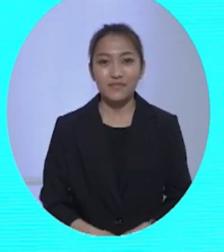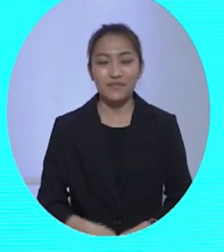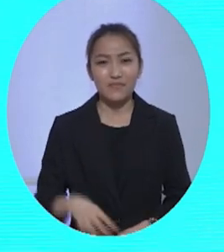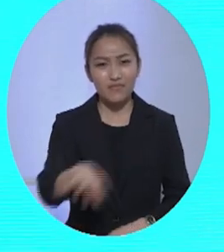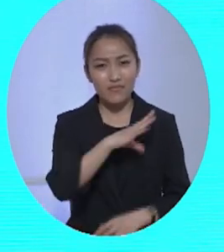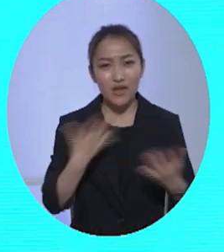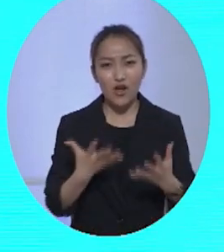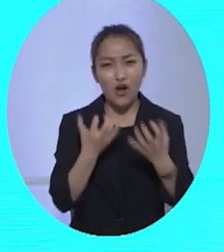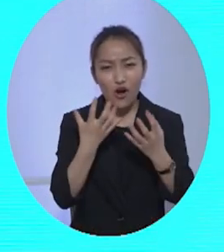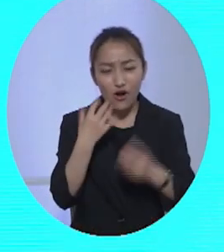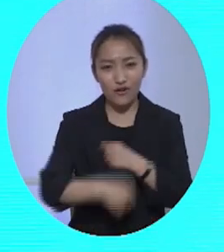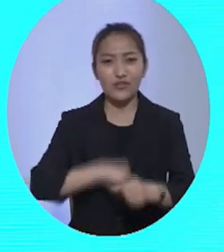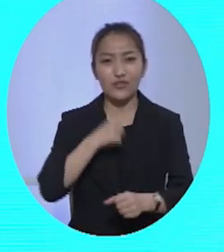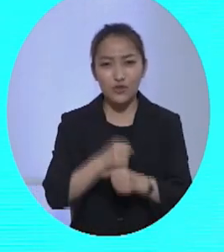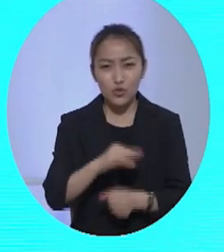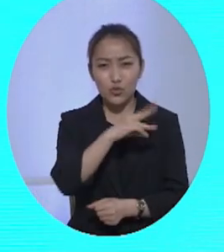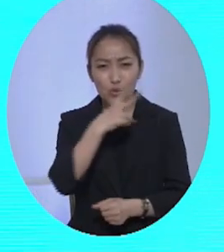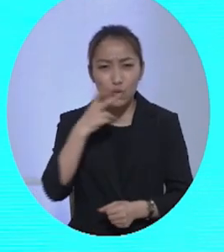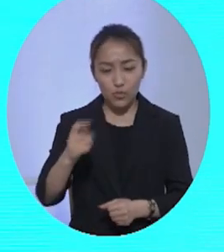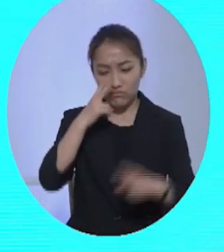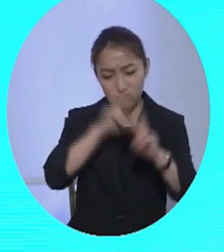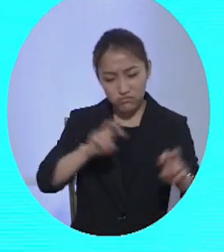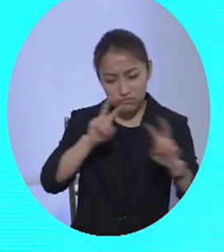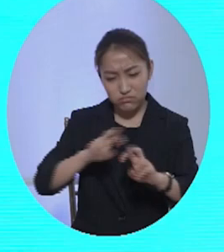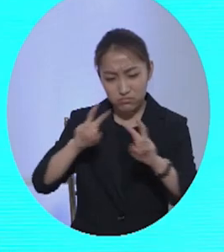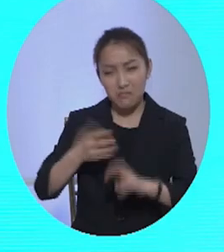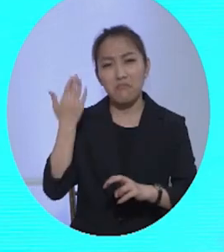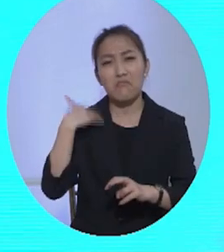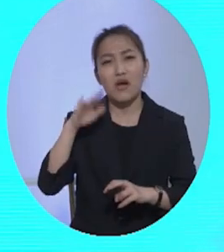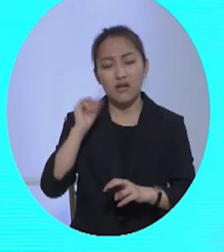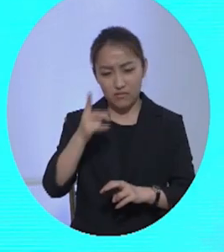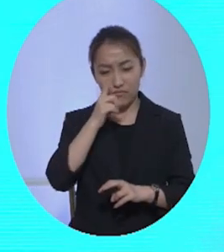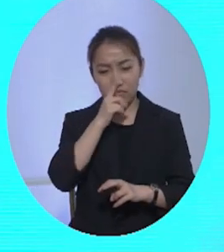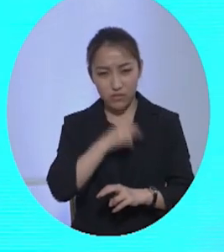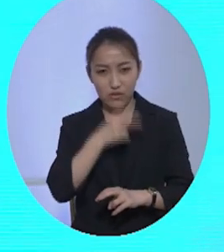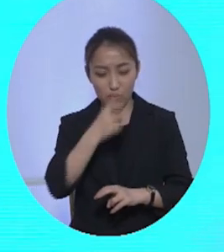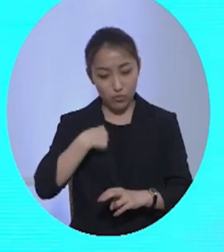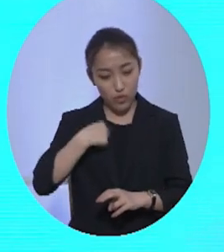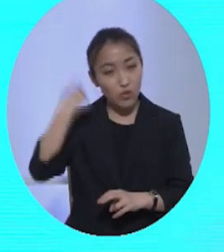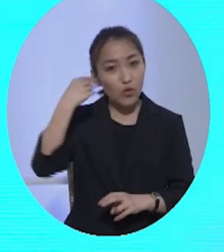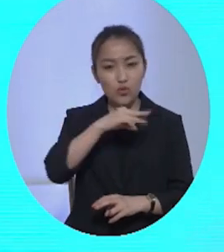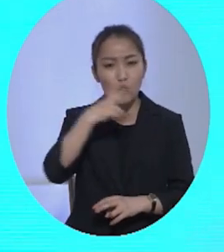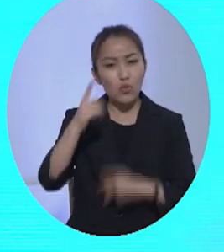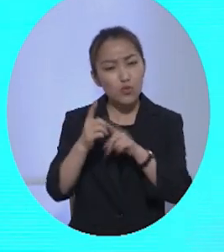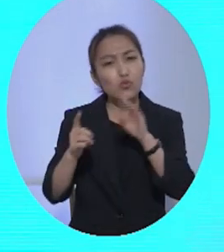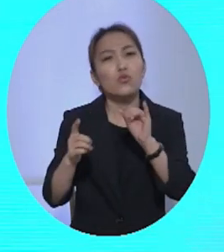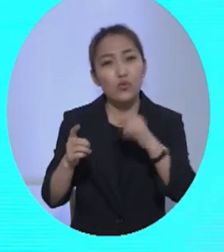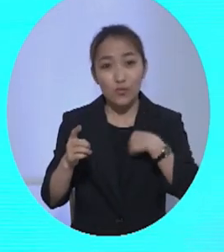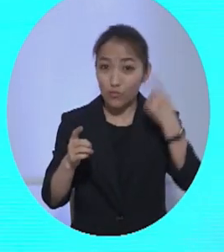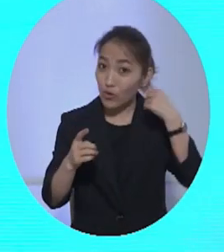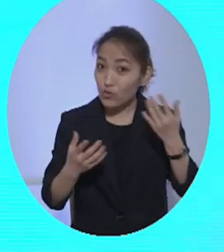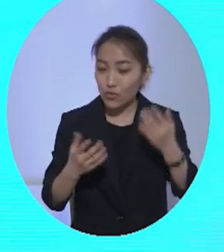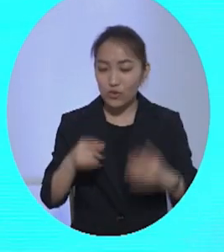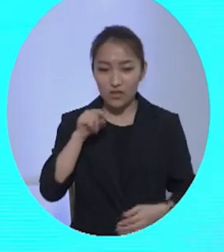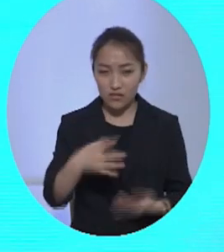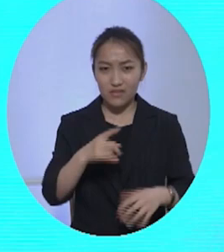жил түүх судалж явсныхаа хувьд бол би түүхийг юу гэж үзтгэм бэ гэхээр бол түүх бол